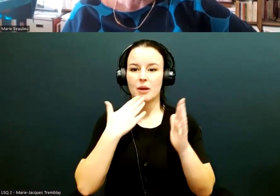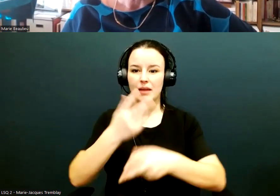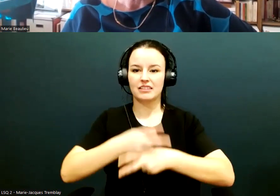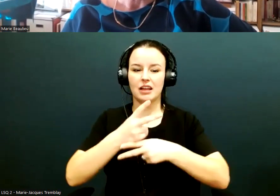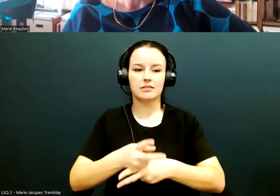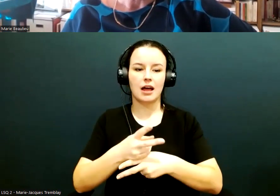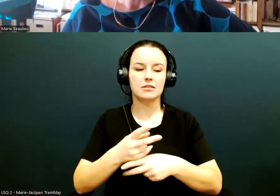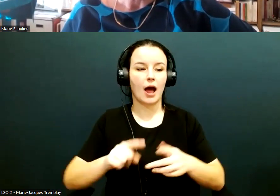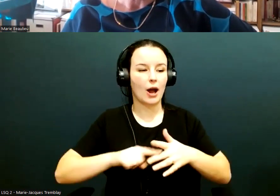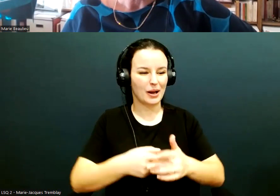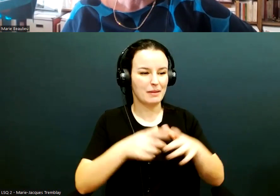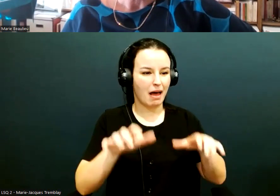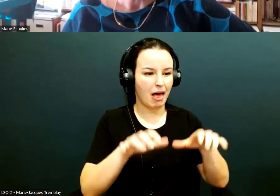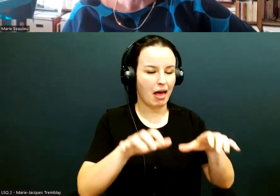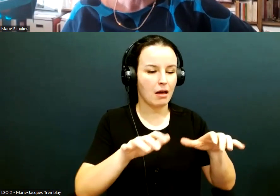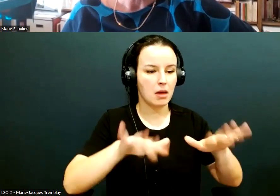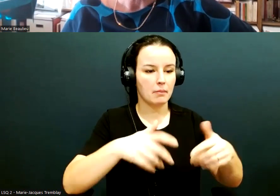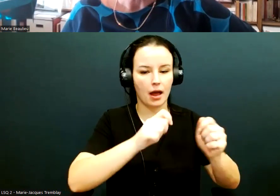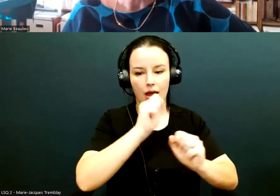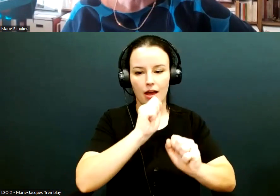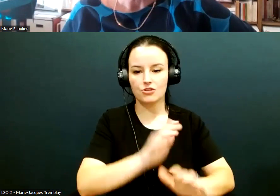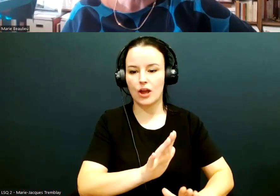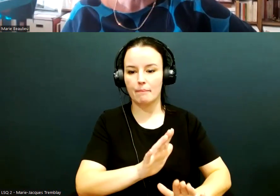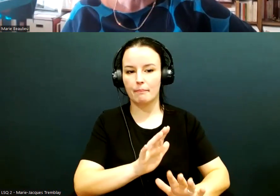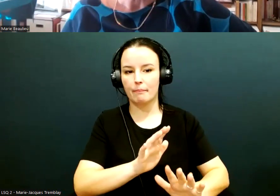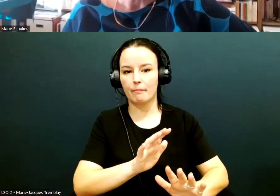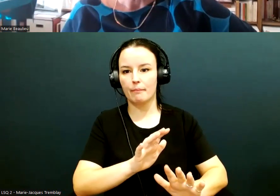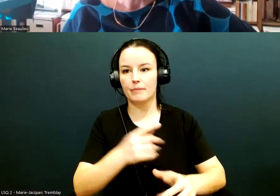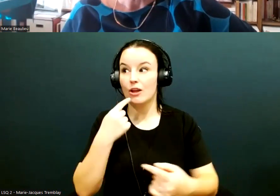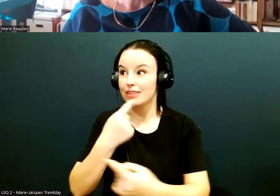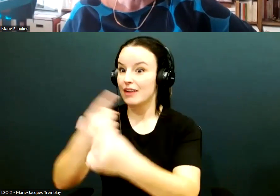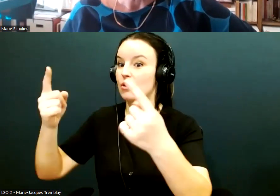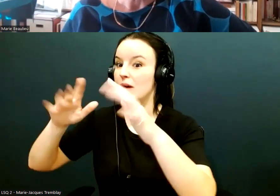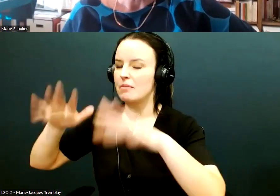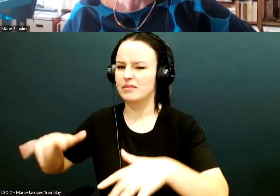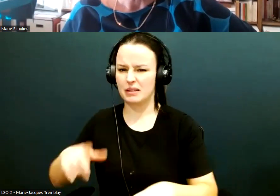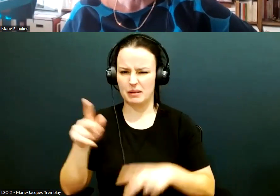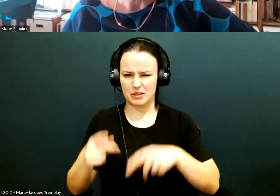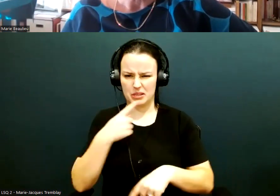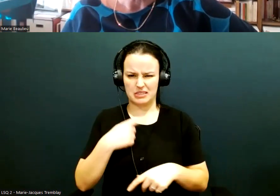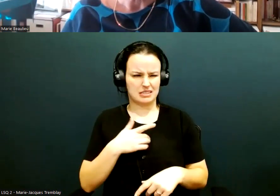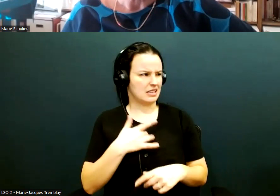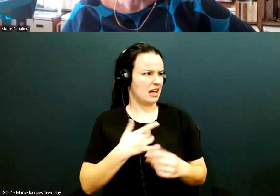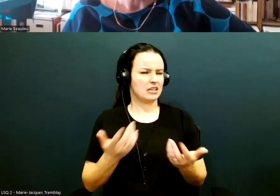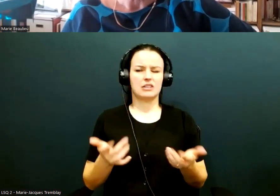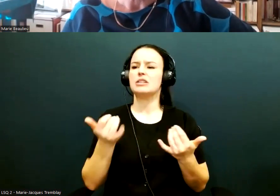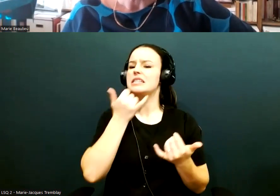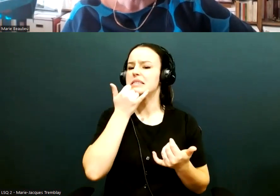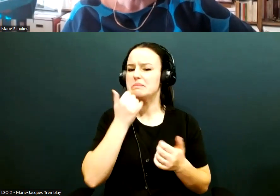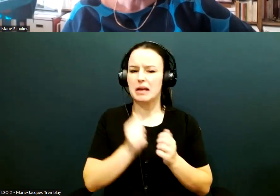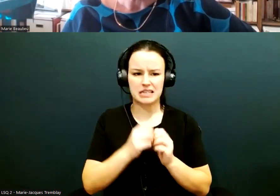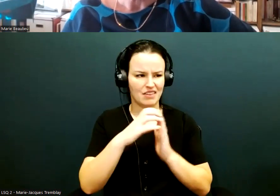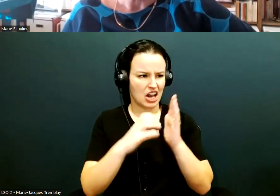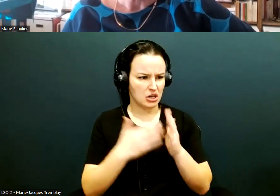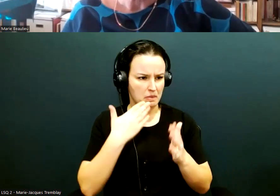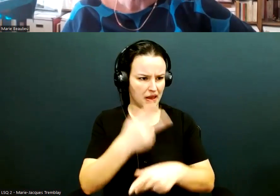Il avait commencé à faire le travail, puis il ne s'était pas rendu au dévoilement. Puis là, ben, les gens me posent la question, mais là, c'est rendu où ça, la charte de bientraitance? Là, on aimerait